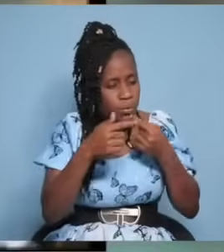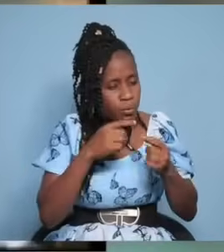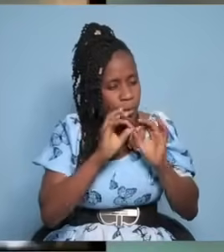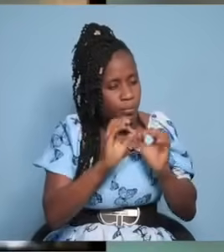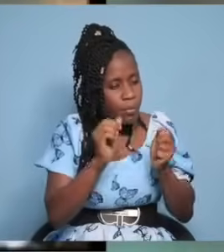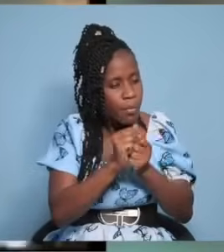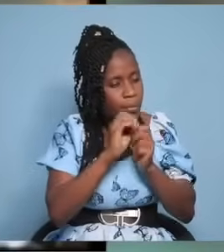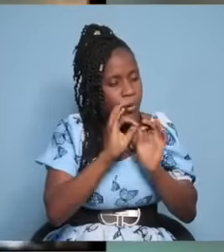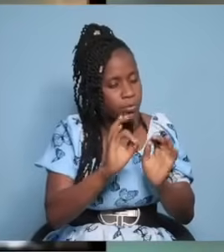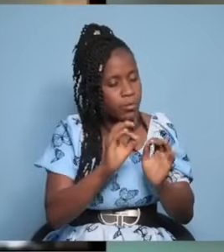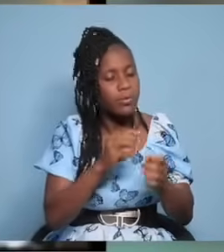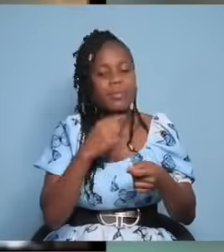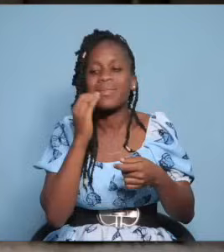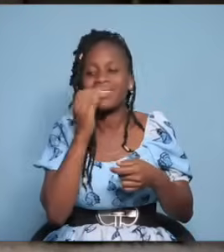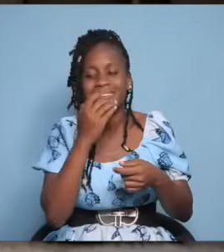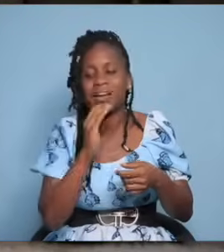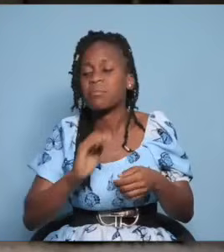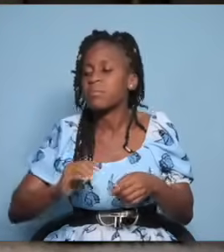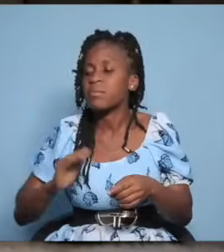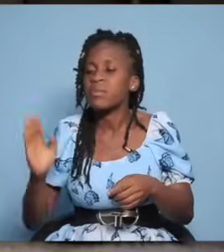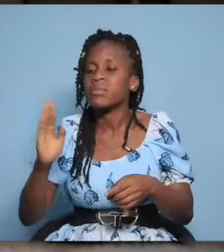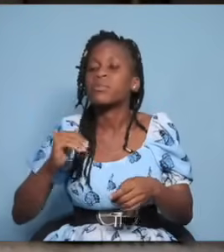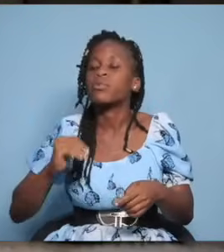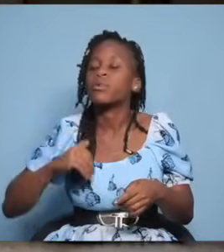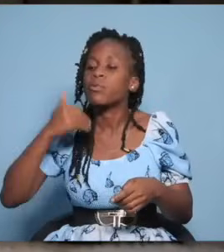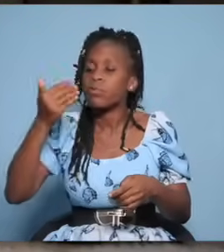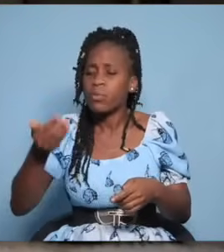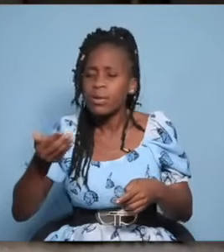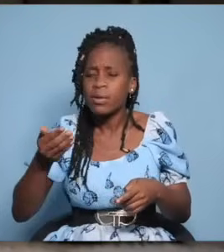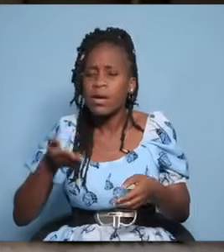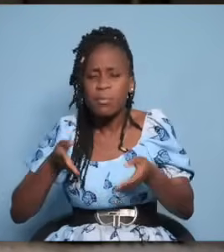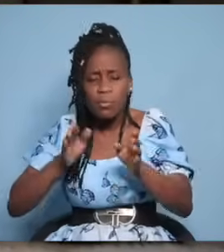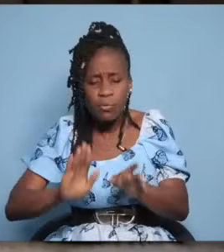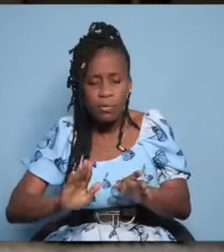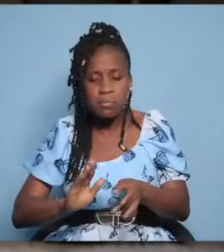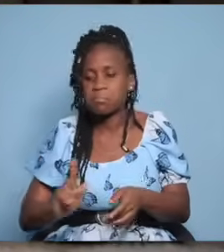hayupo duniani? Yeye ameogopa sana, ndio maana hajaweza kuhudhuria.